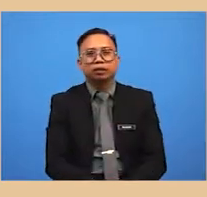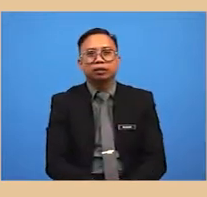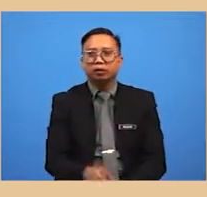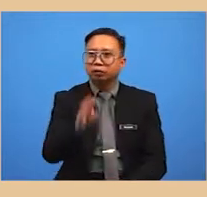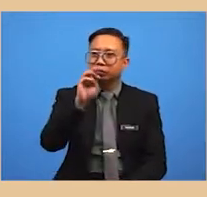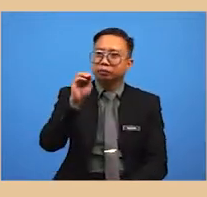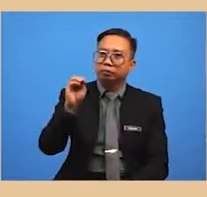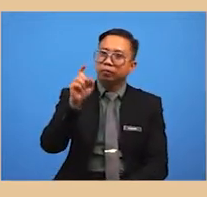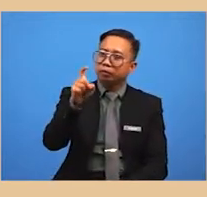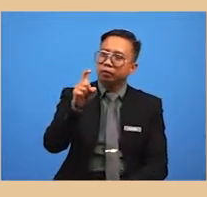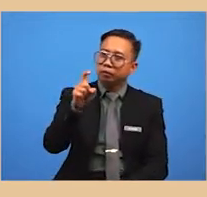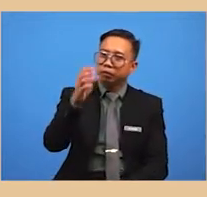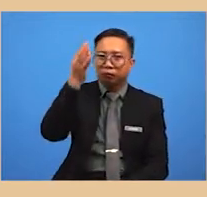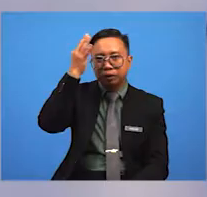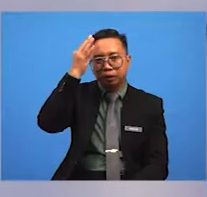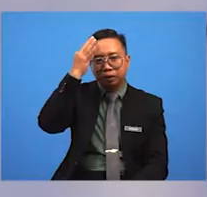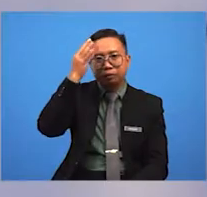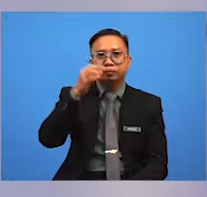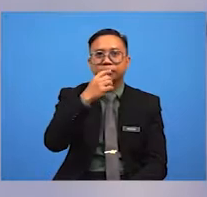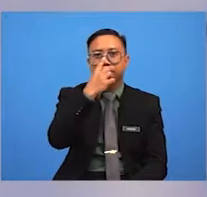meneka perkataan tersebut.